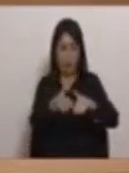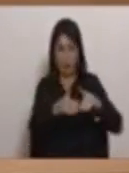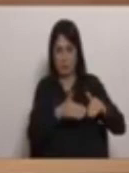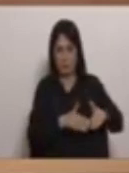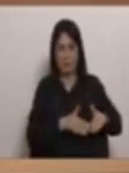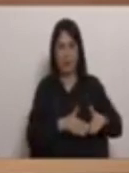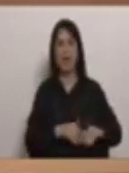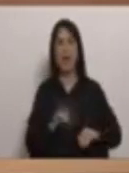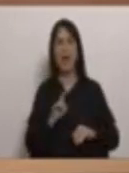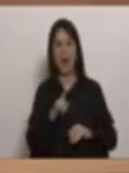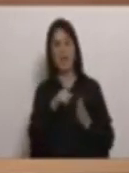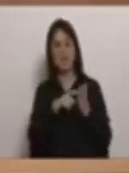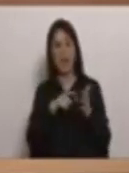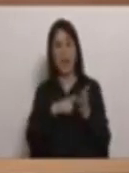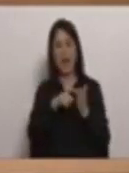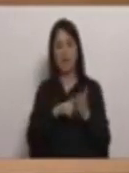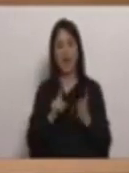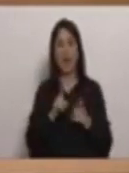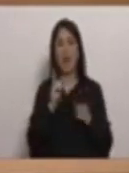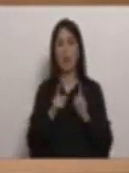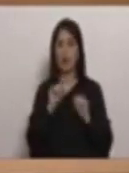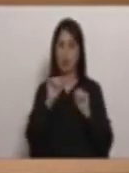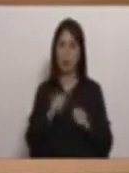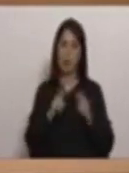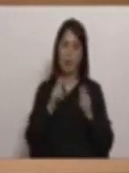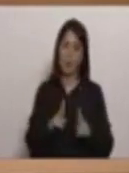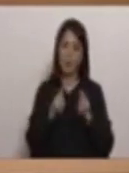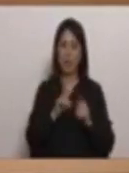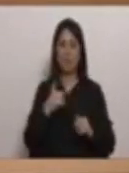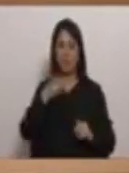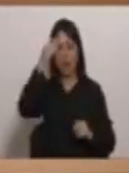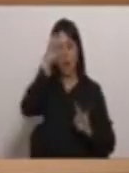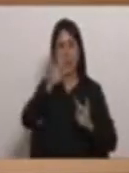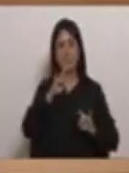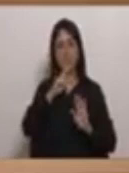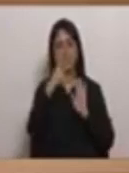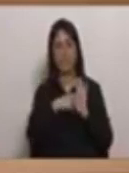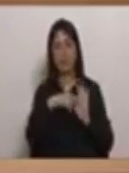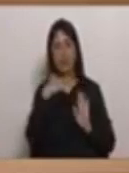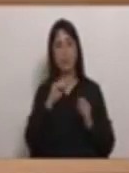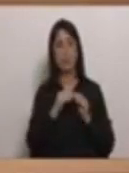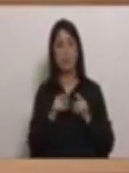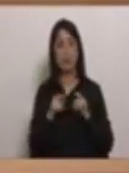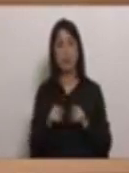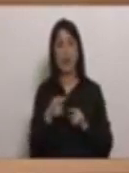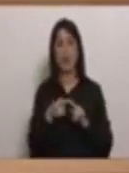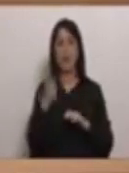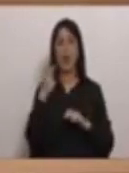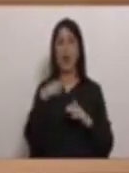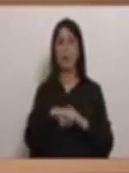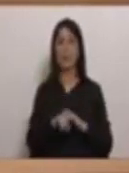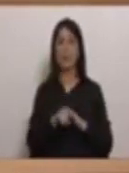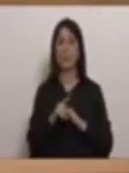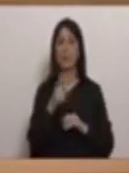რომ გარკვეული იყავთ რეალურად რა მოხდა, მე შეიძლება დამეთანხმოთ ან არ დამეთანხმოთ. Ეს არის პრობლემა. აქედან გამომდინარე, მე